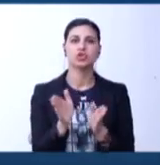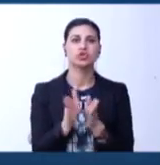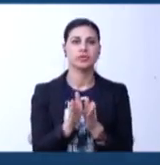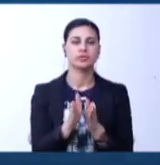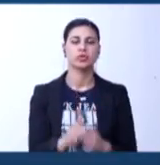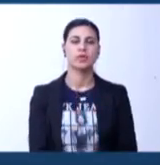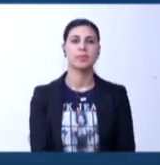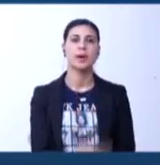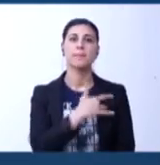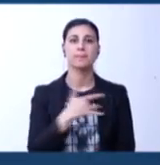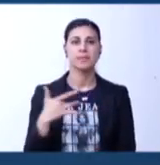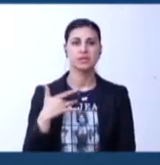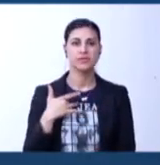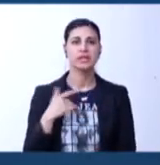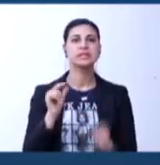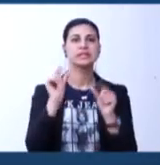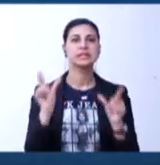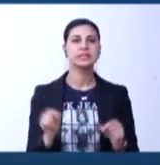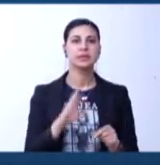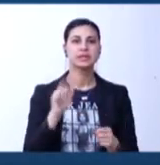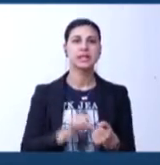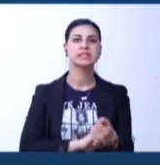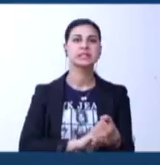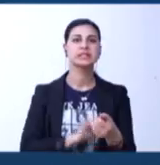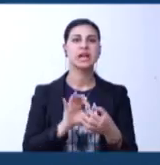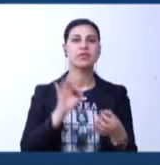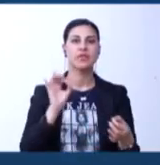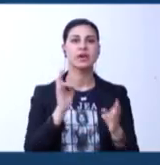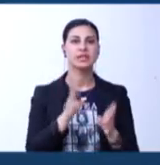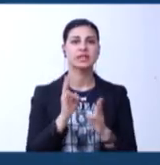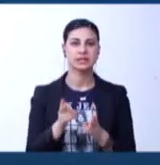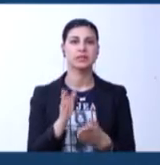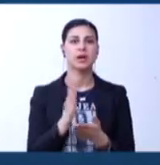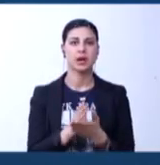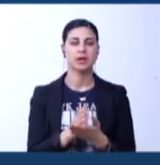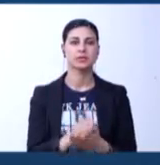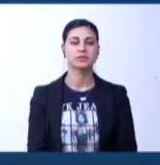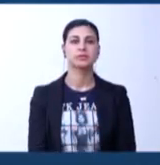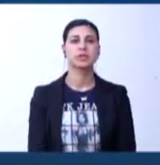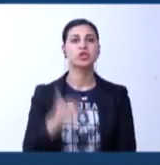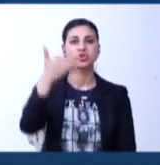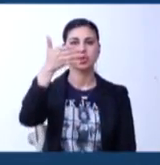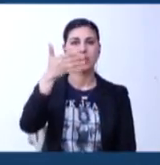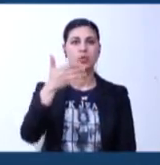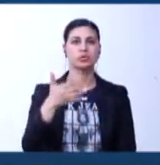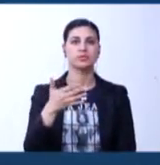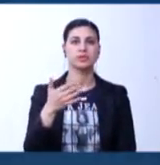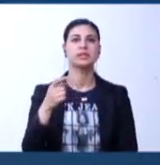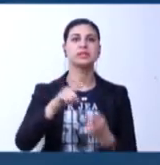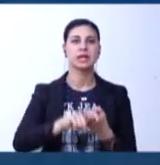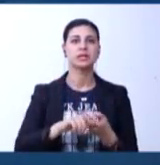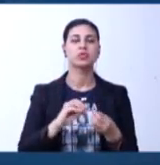შევიწროება ფილტვების, თირკმლების და სისხლძარღვოვანი დაზიანების ფონზე. ზემოთ ჩამოთვლილი